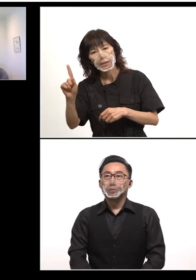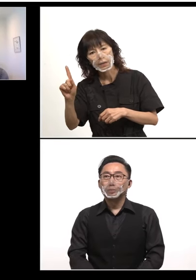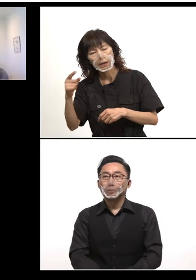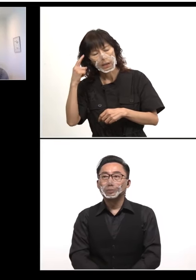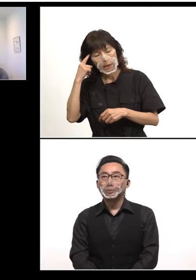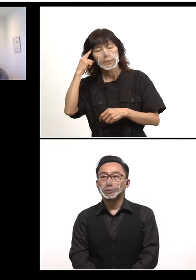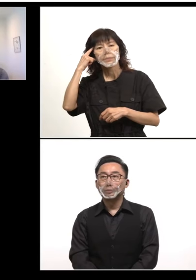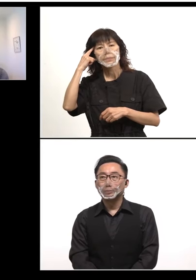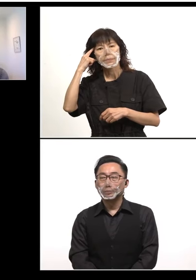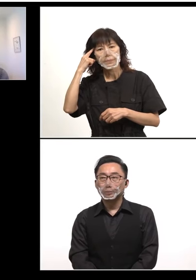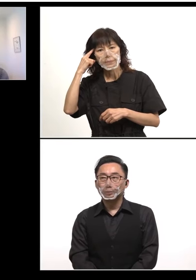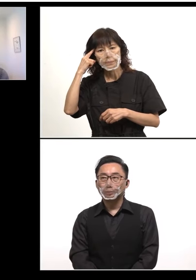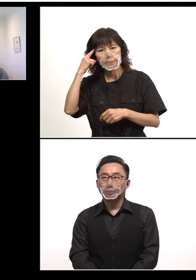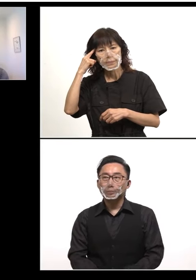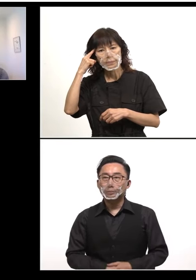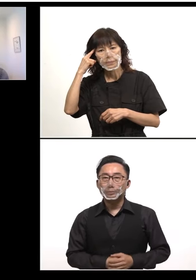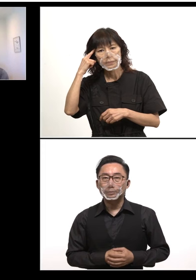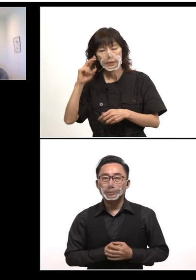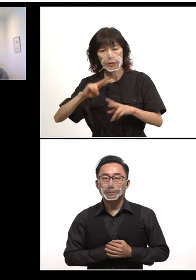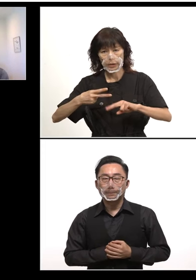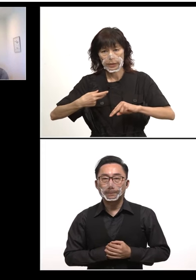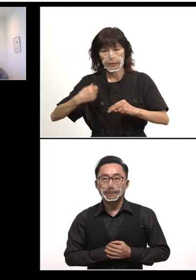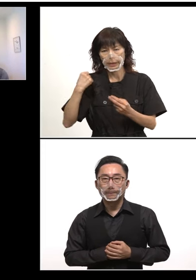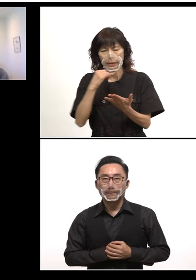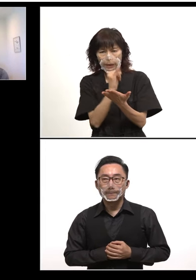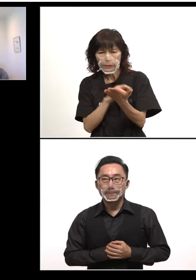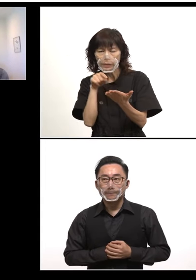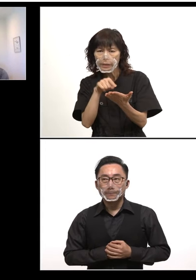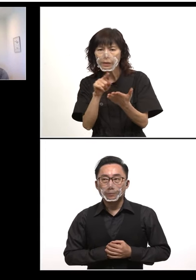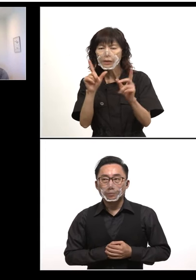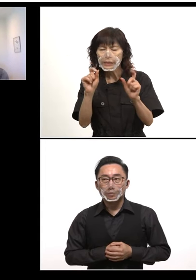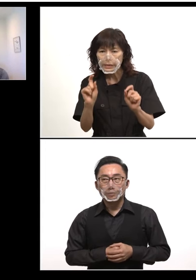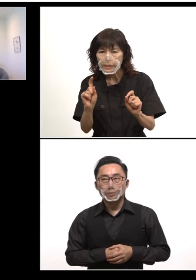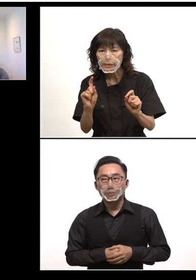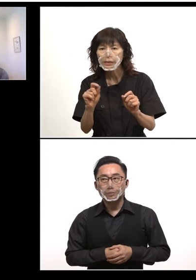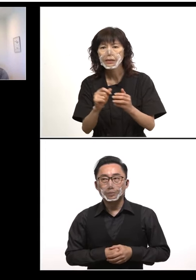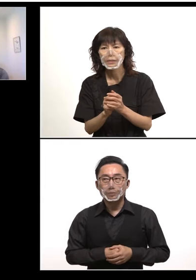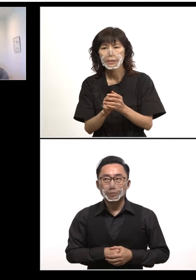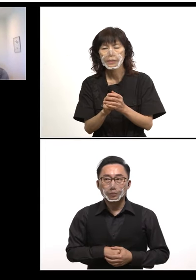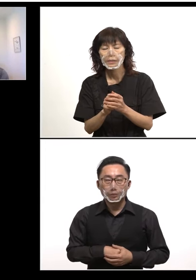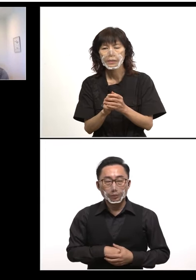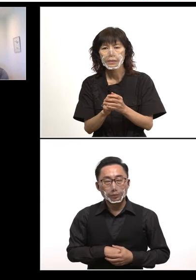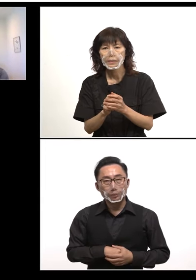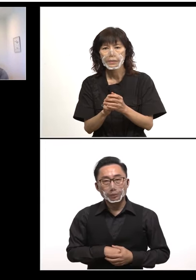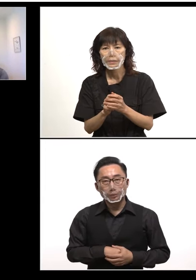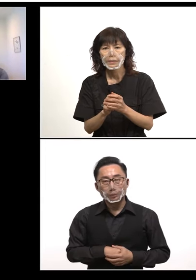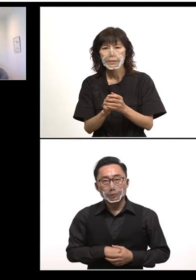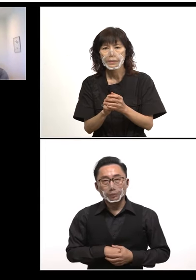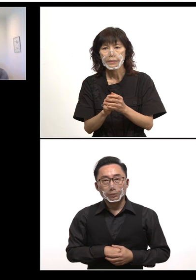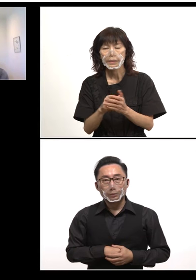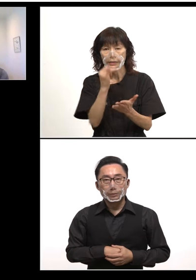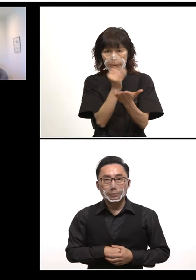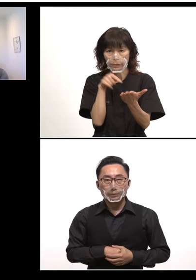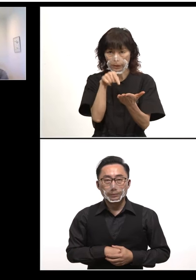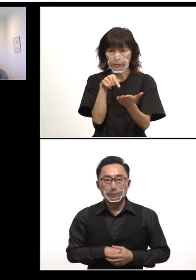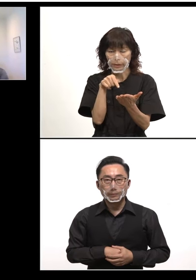諗一樣嘢，就係其實我哋講緊展覽藝術嘅時候，畢竟我哋都講得翻去最盡嗰樣嘢，就係其實我哋畢竟係講緊藝術